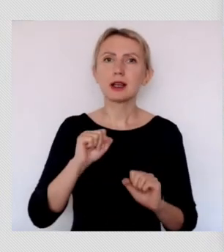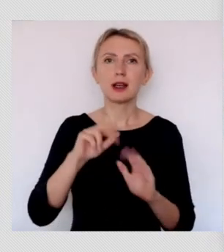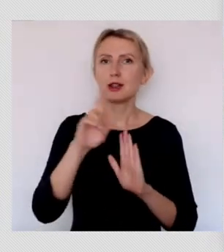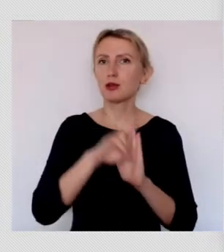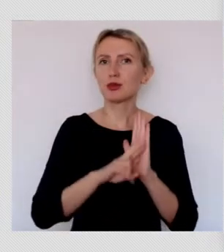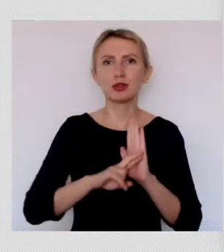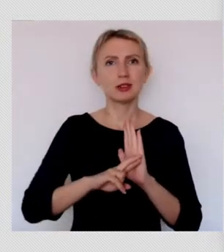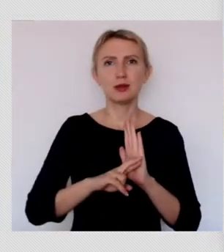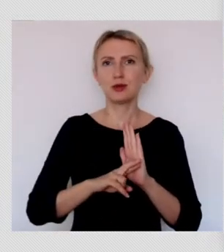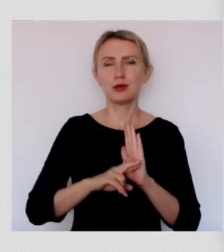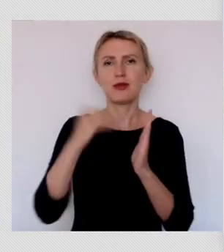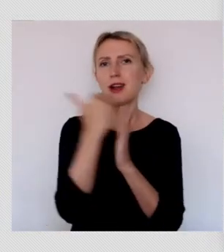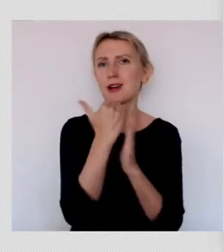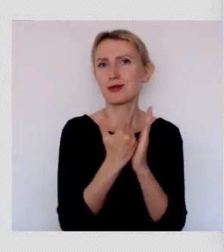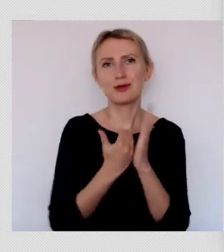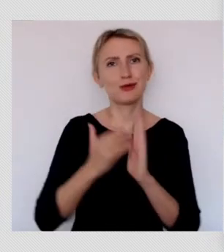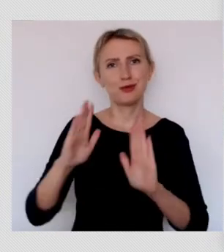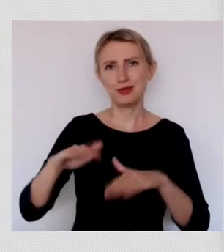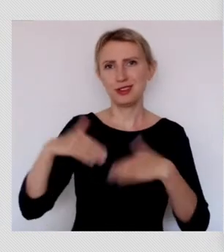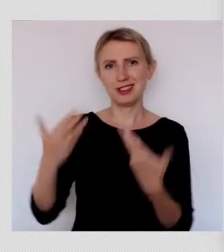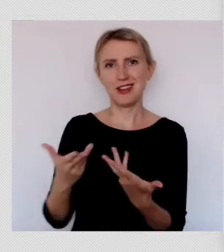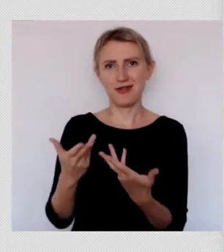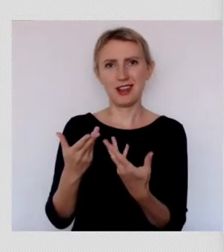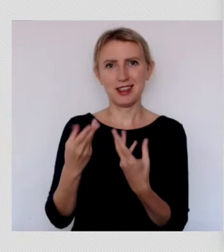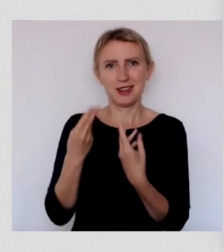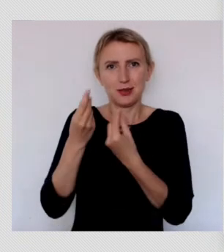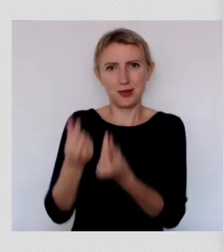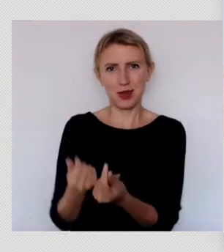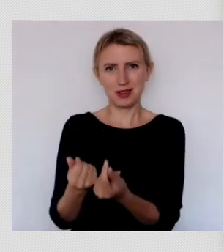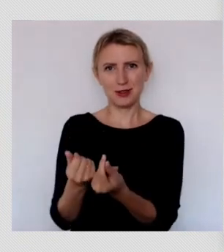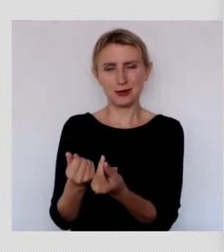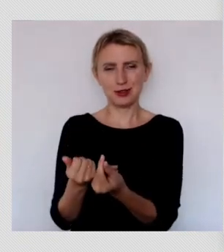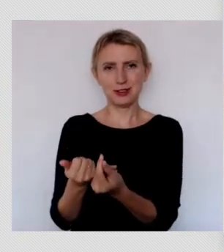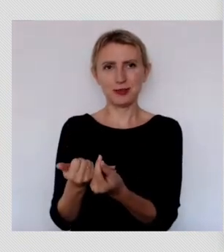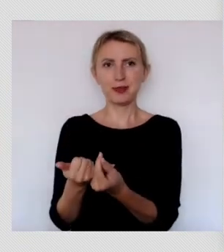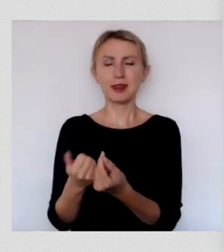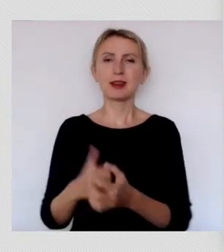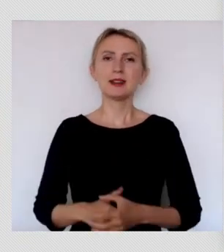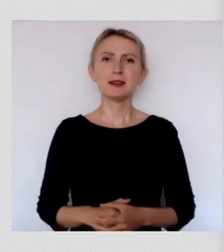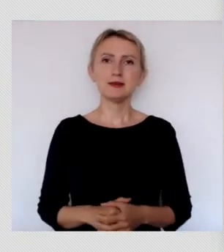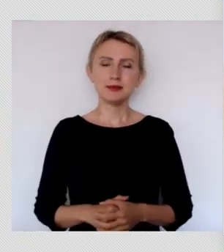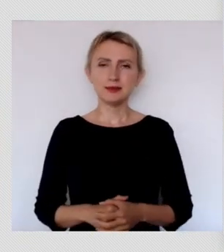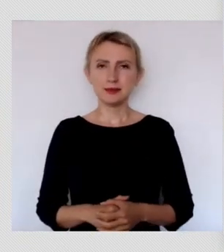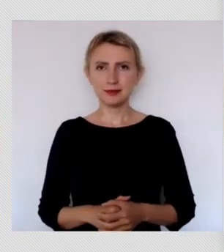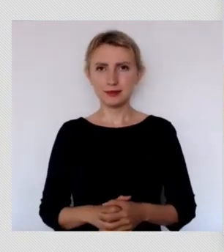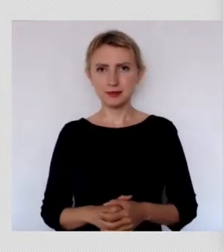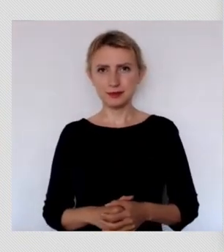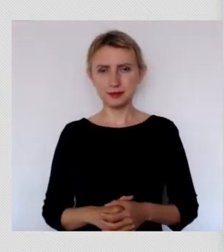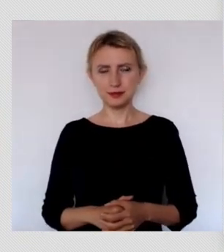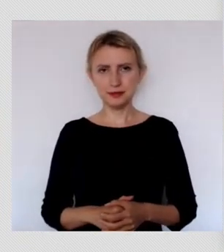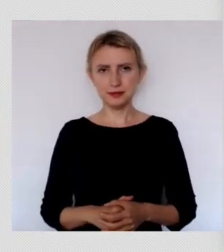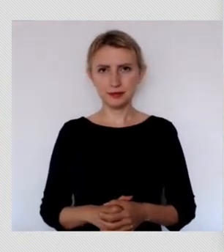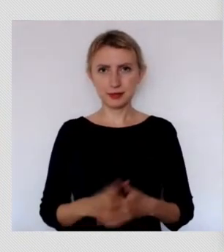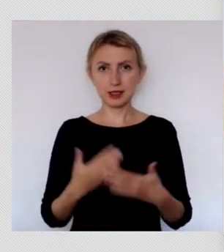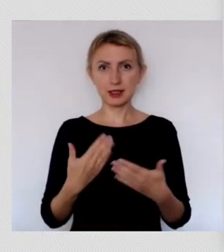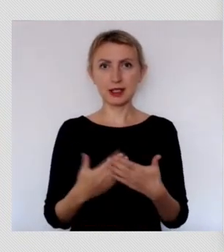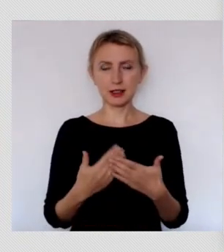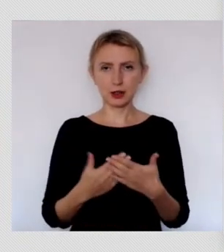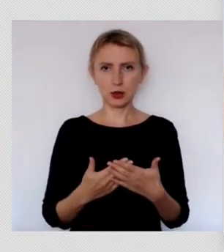przyznawania tychże świadczeń oraz dotacji. I w związku z